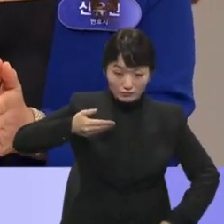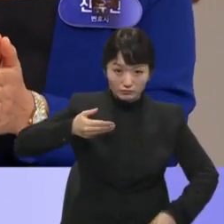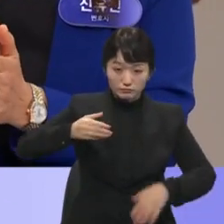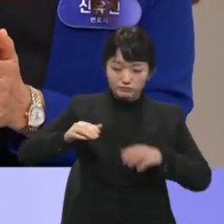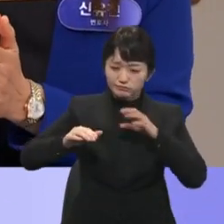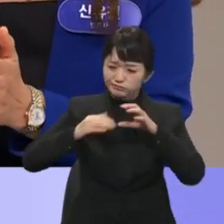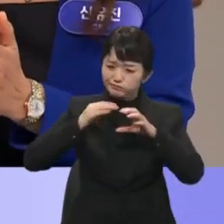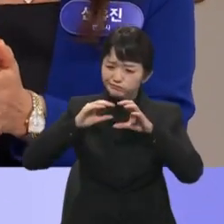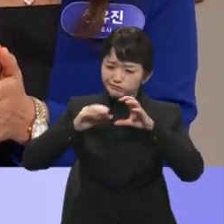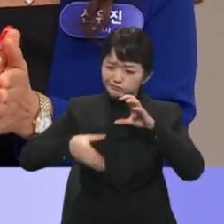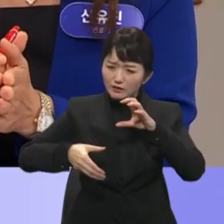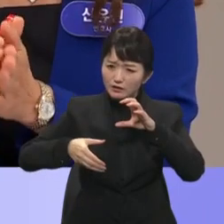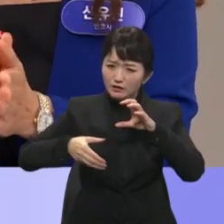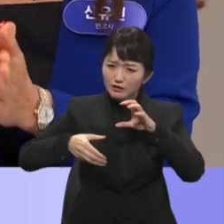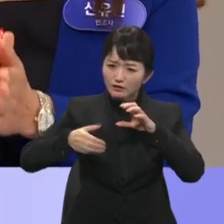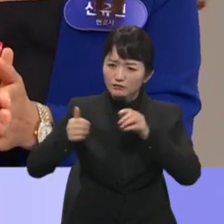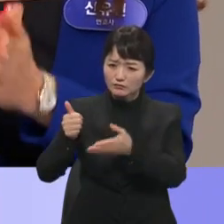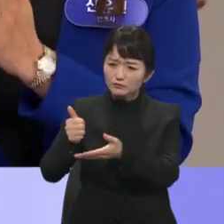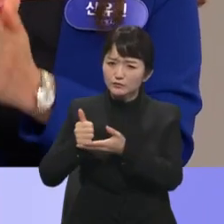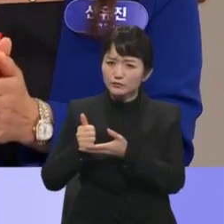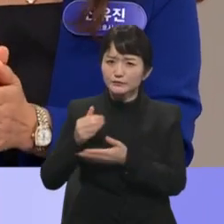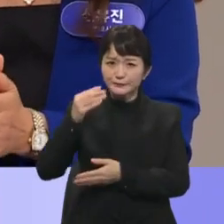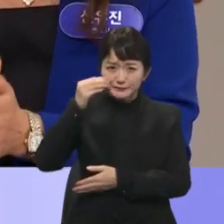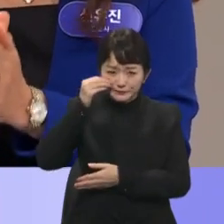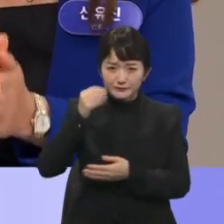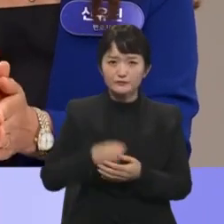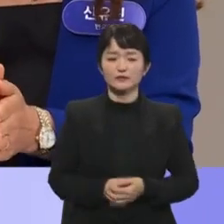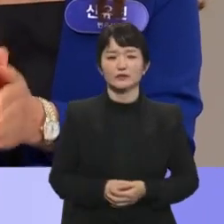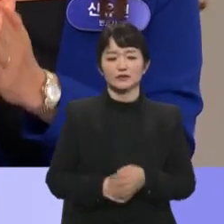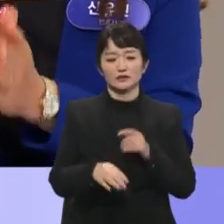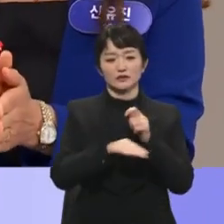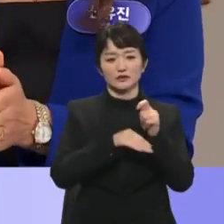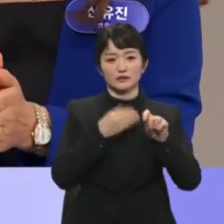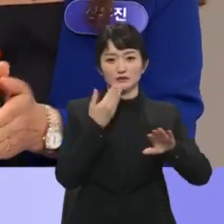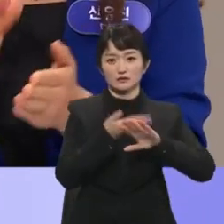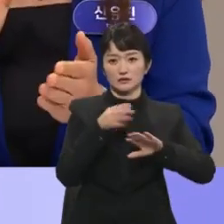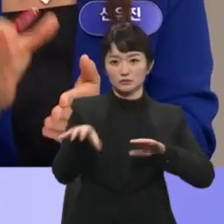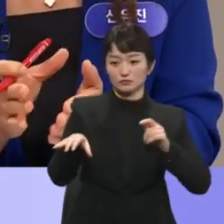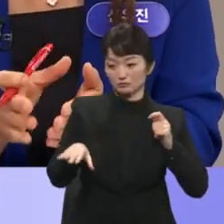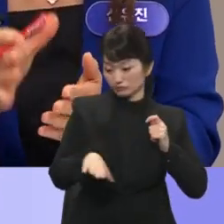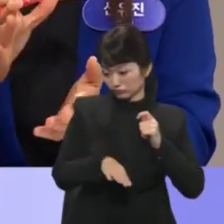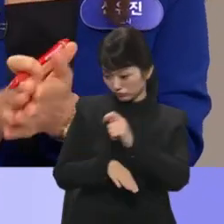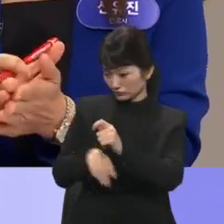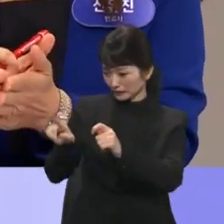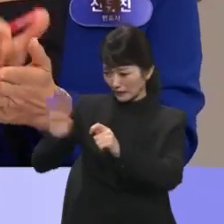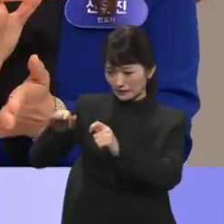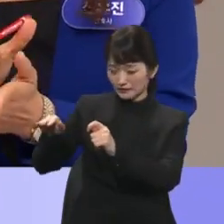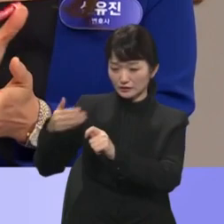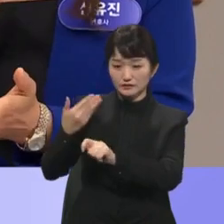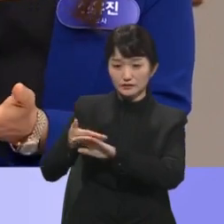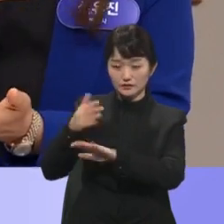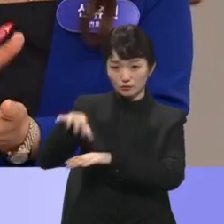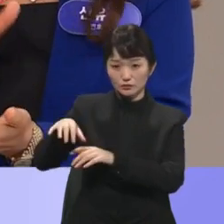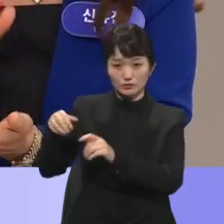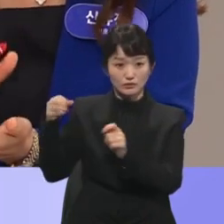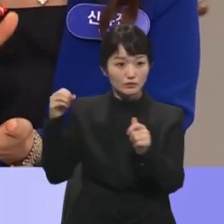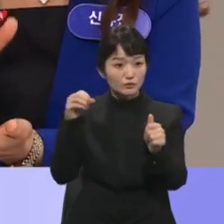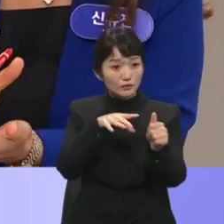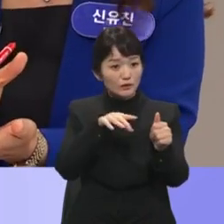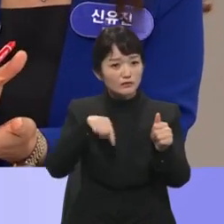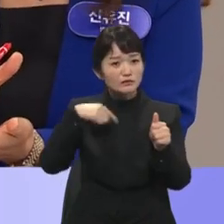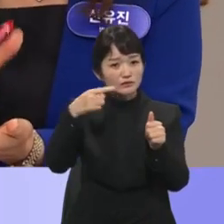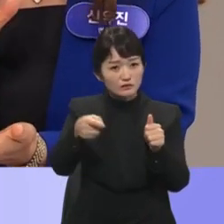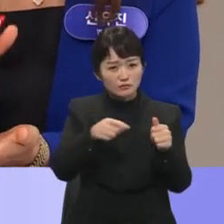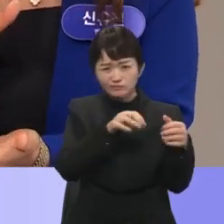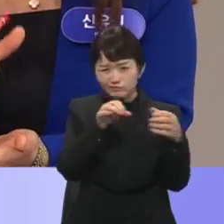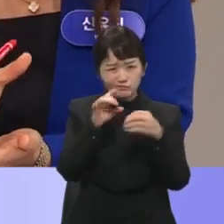거예요 근데 택시가 엉뚱한 방향으로 가는 걸 알자 그제서야 다시 다른 방향이라는 말을 했는데 그 후에는 택시 기사랑 소통이 전혀 안